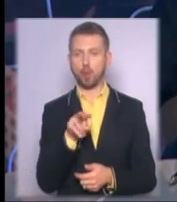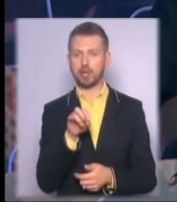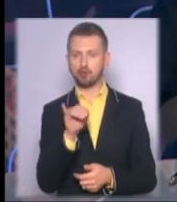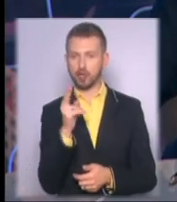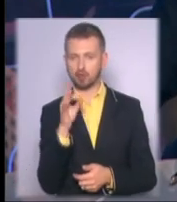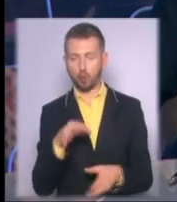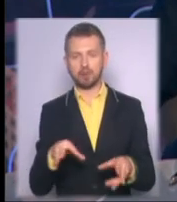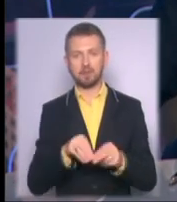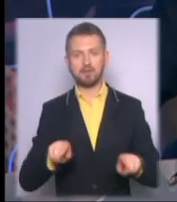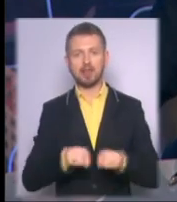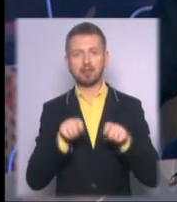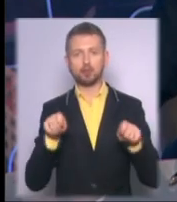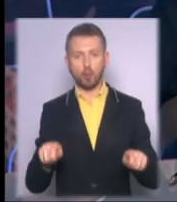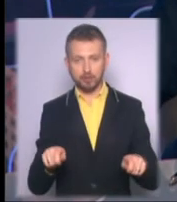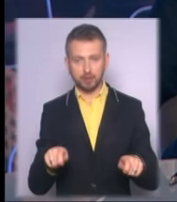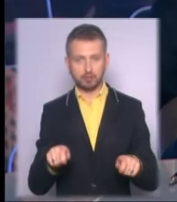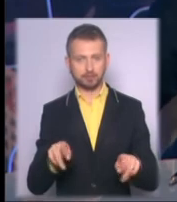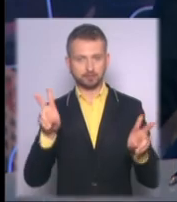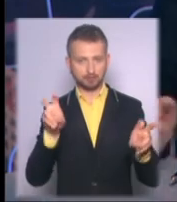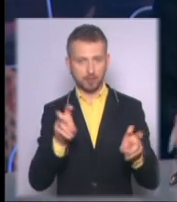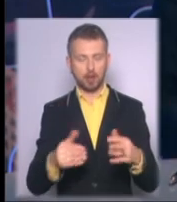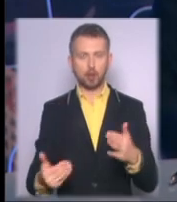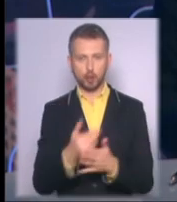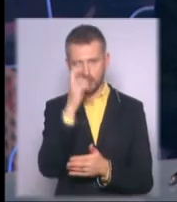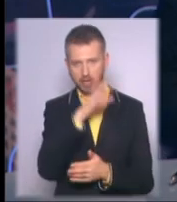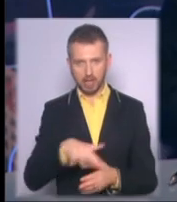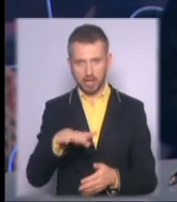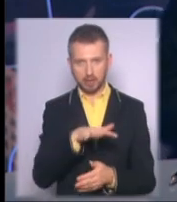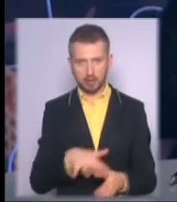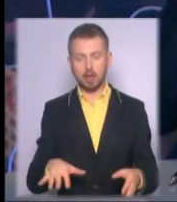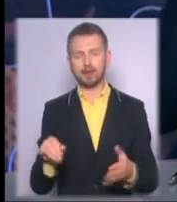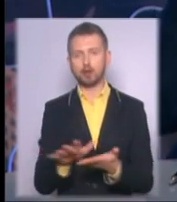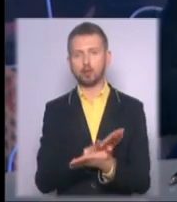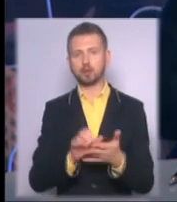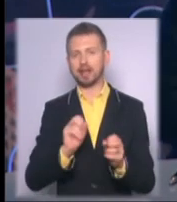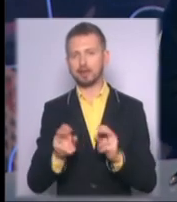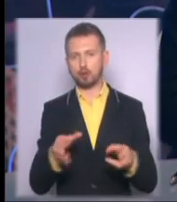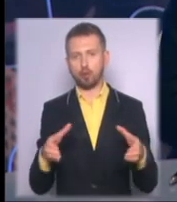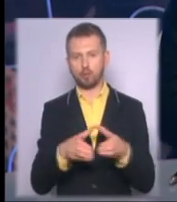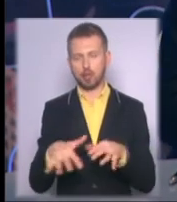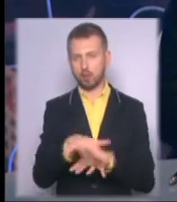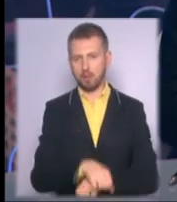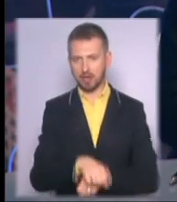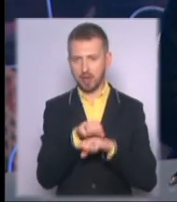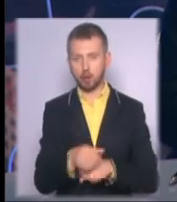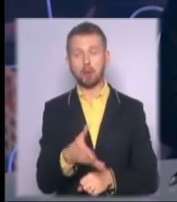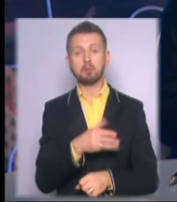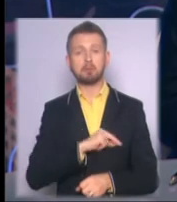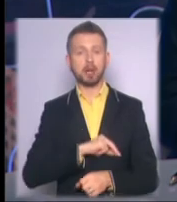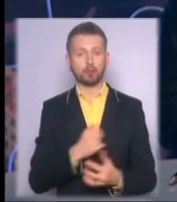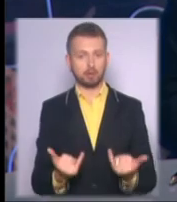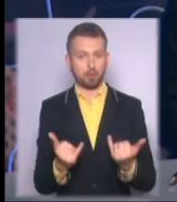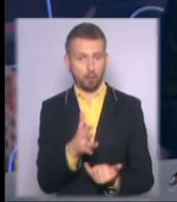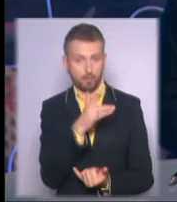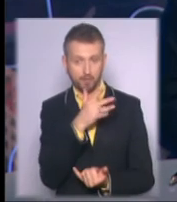співзасновник громадянської платформи «Нова країна», співзасновник люстраційного комітету «Майдану». Ми традиційно працюємо у прямому ефірі. Будь ласка,